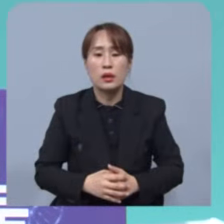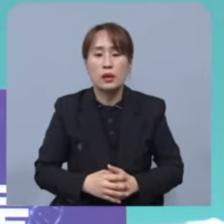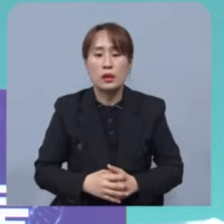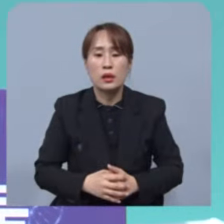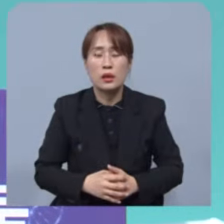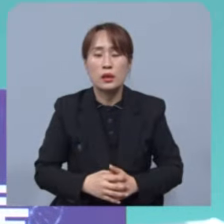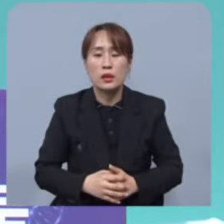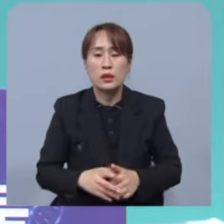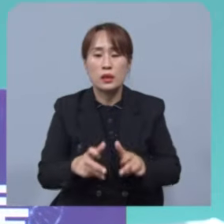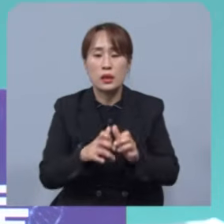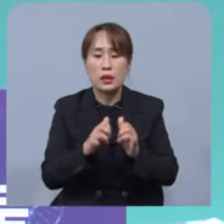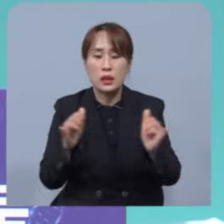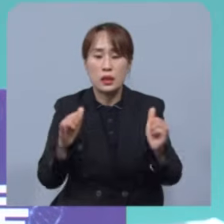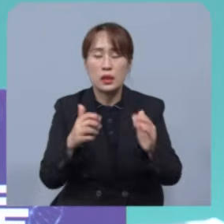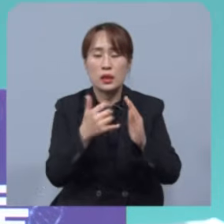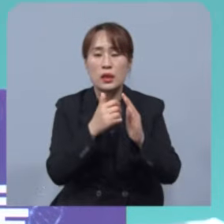있는